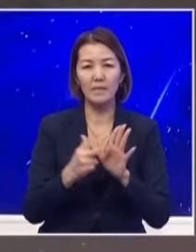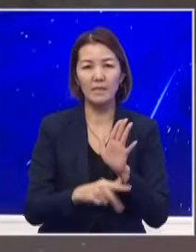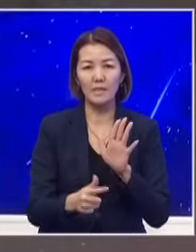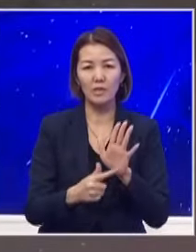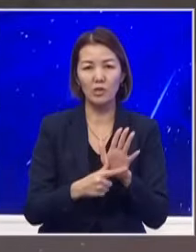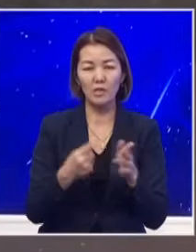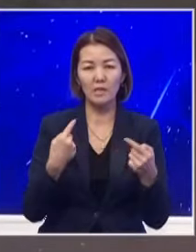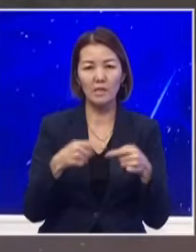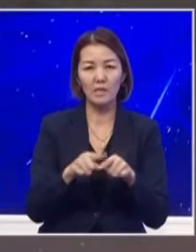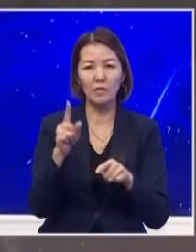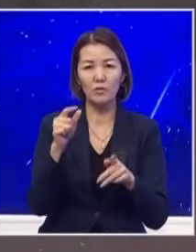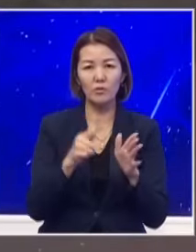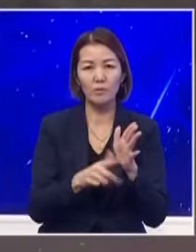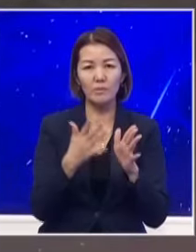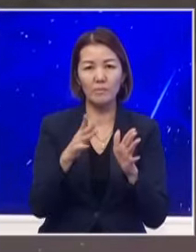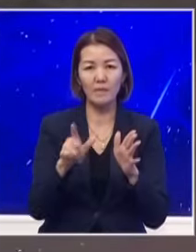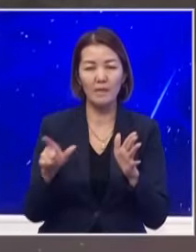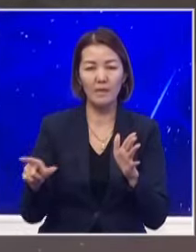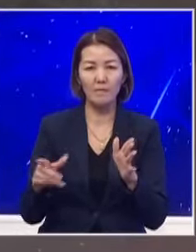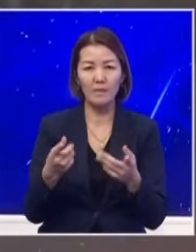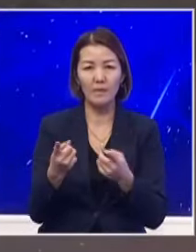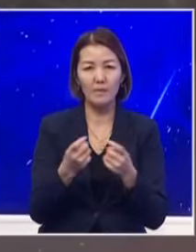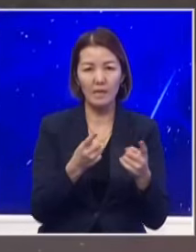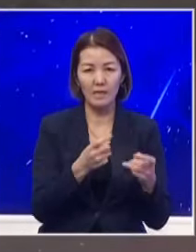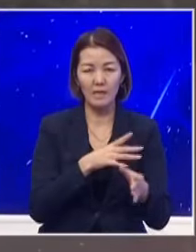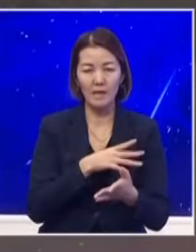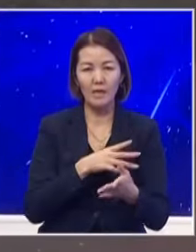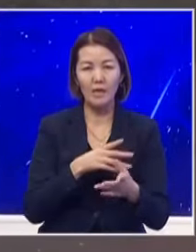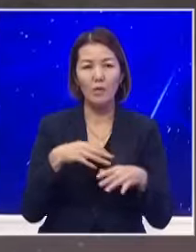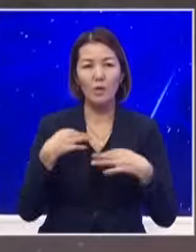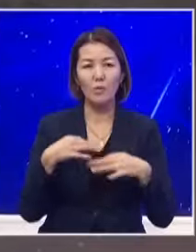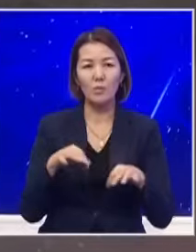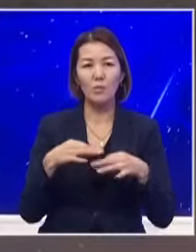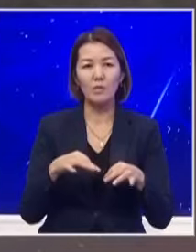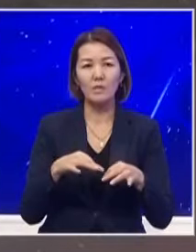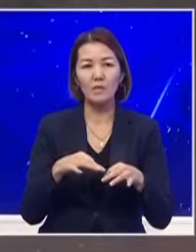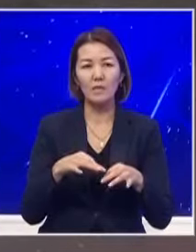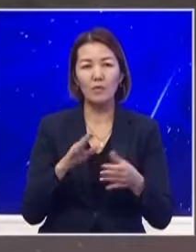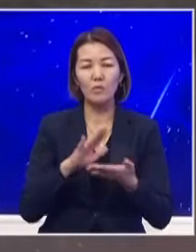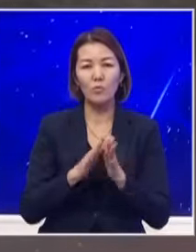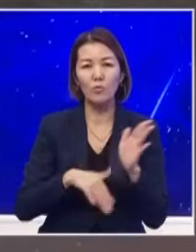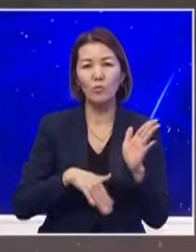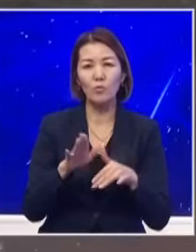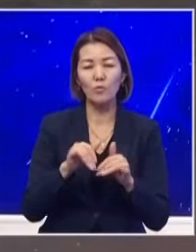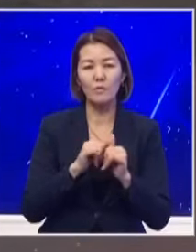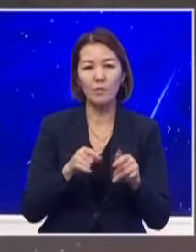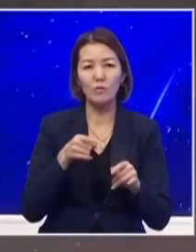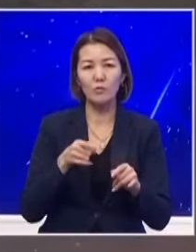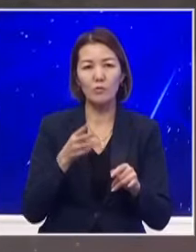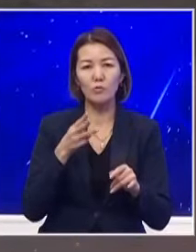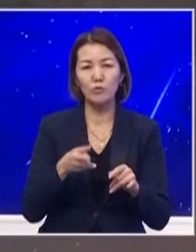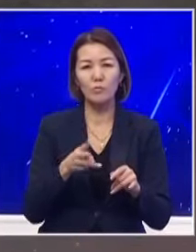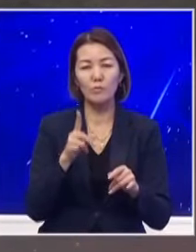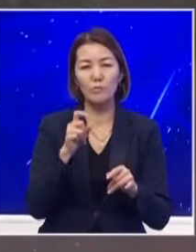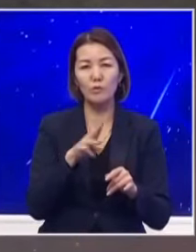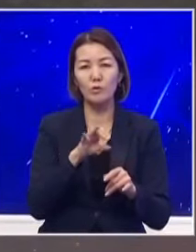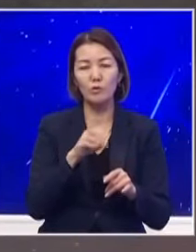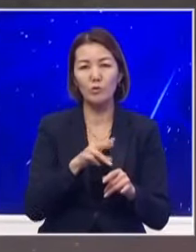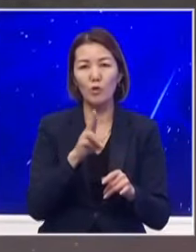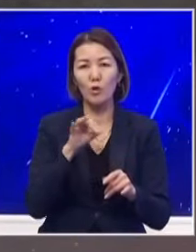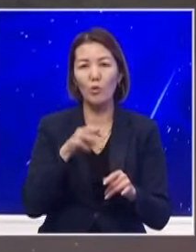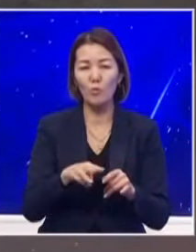мен 175 адам жұмылдырылған. Көліктердің жүріп тұруына ыңғайлы болу үшін 3100 тонна құм мен